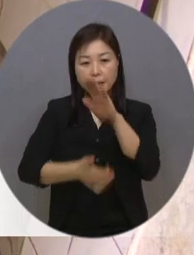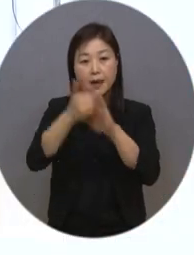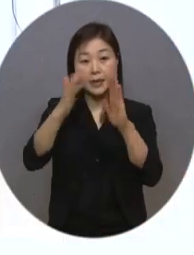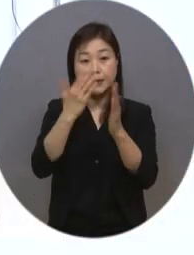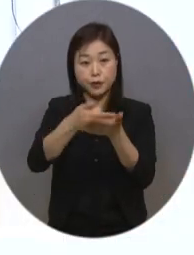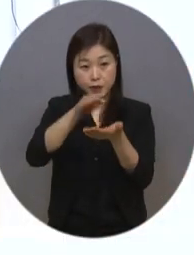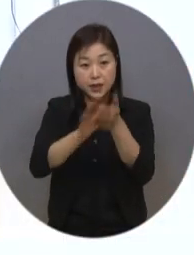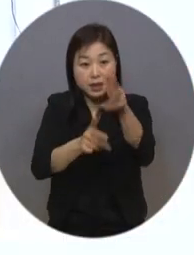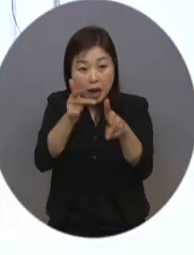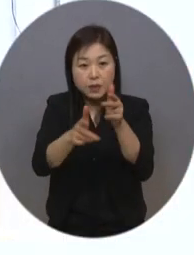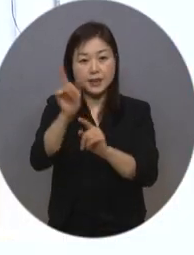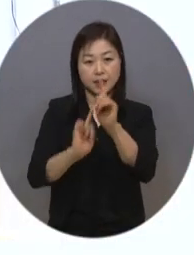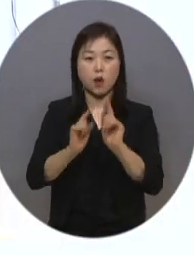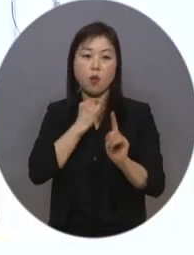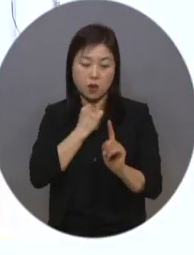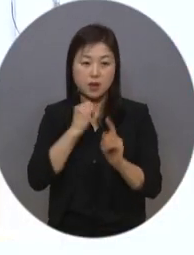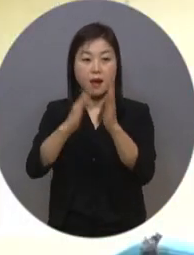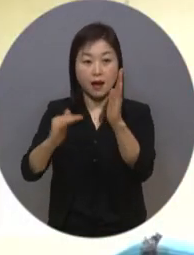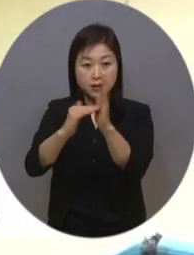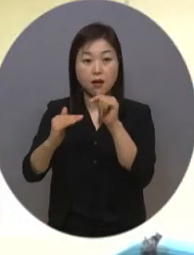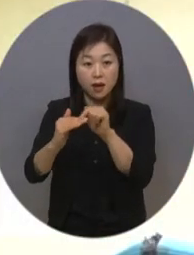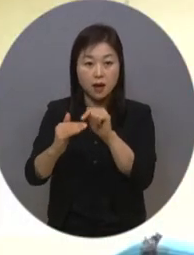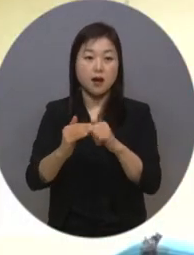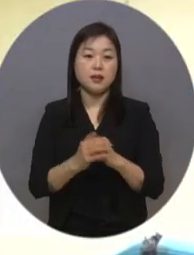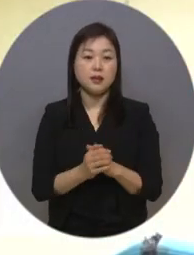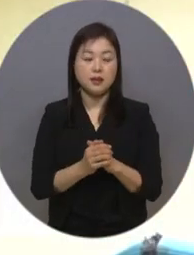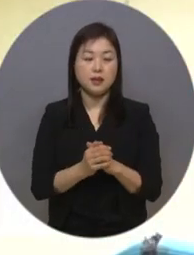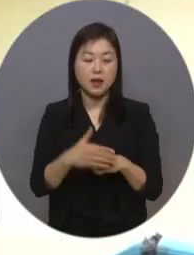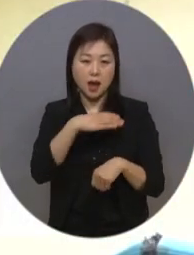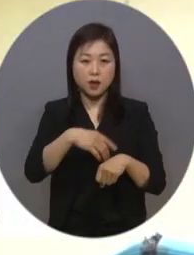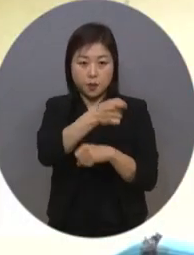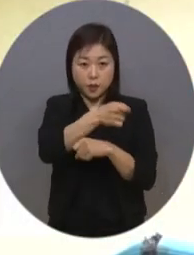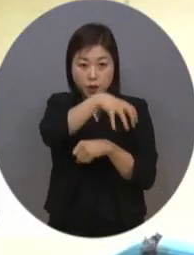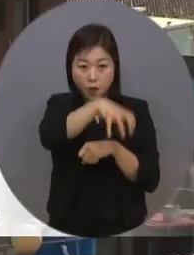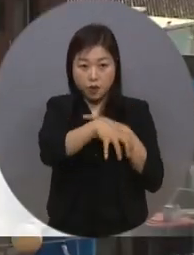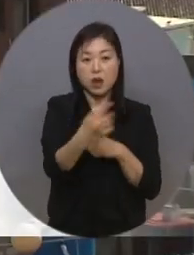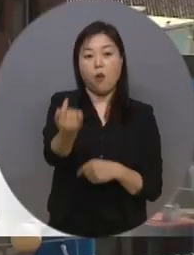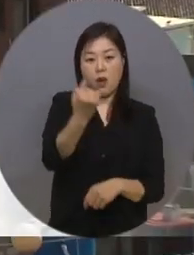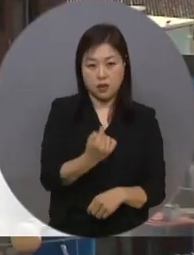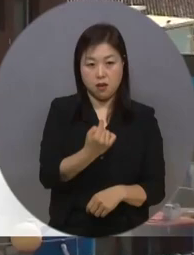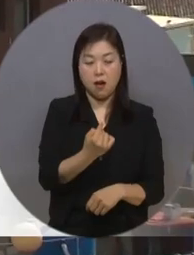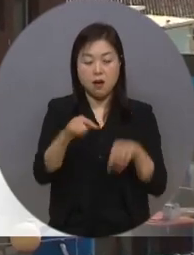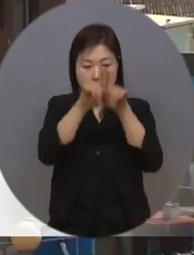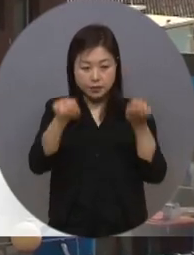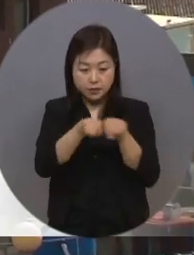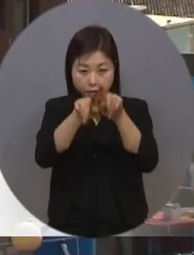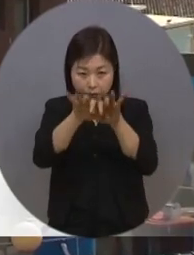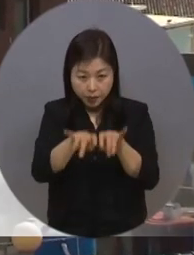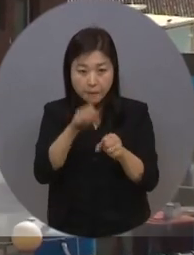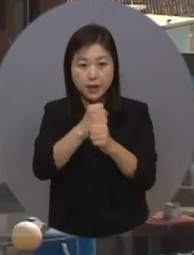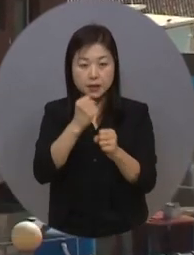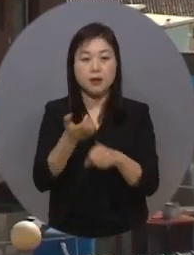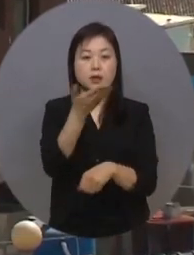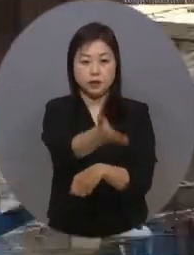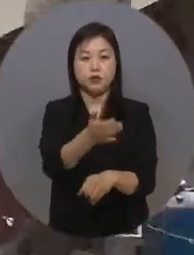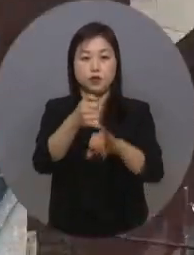사업 참여를 원하는 가구는 거주지 동행정복지센터에 방문해 신청 서류를 제출하면